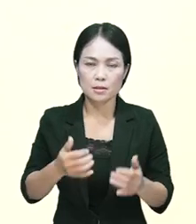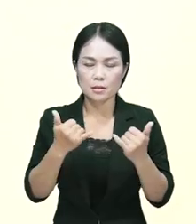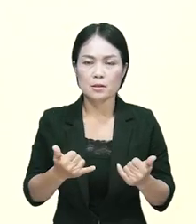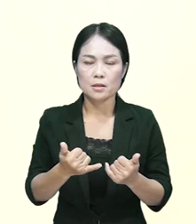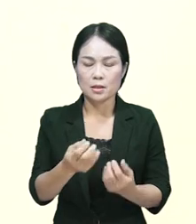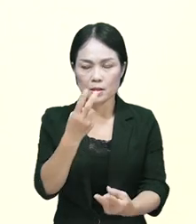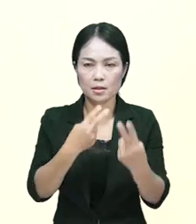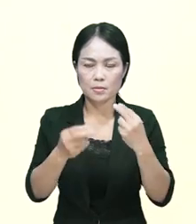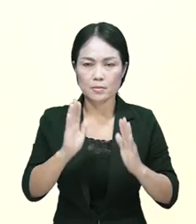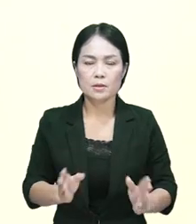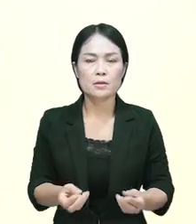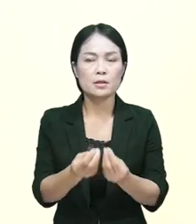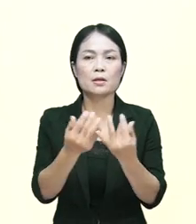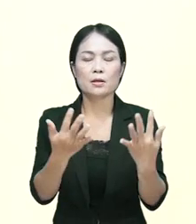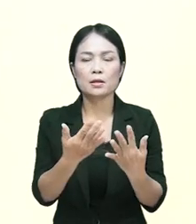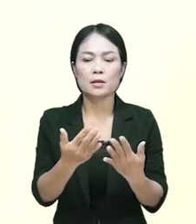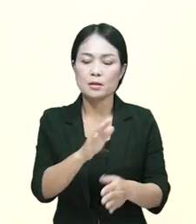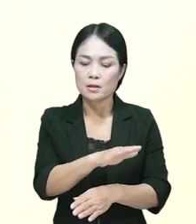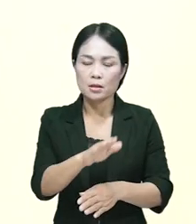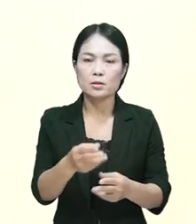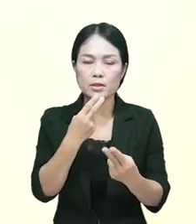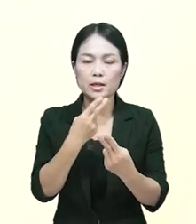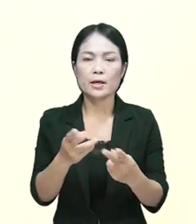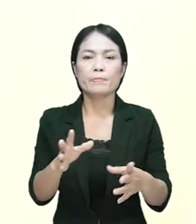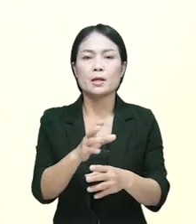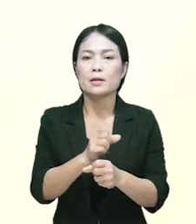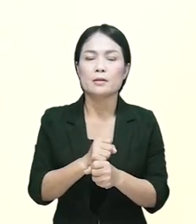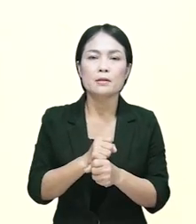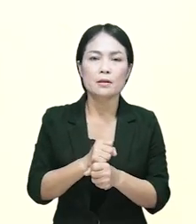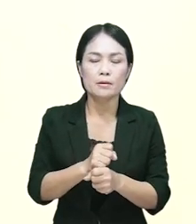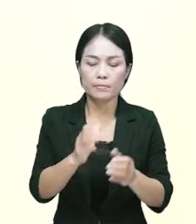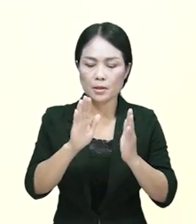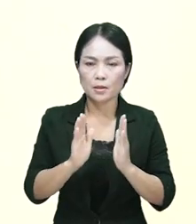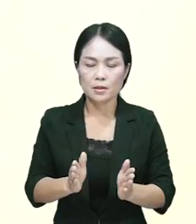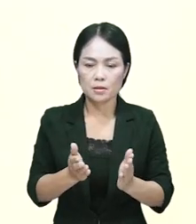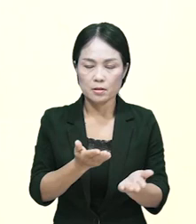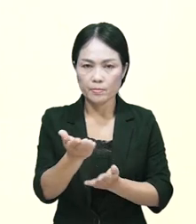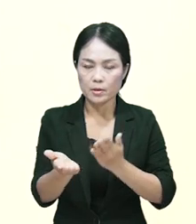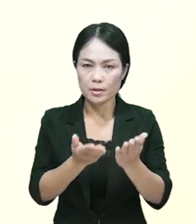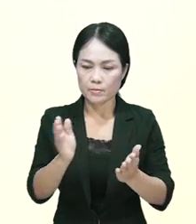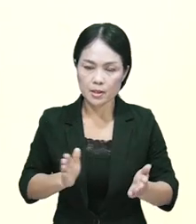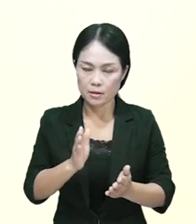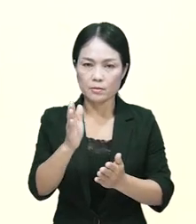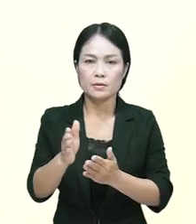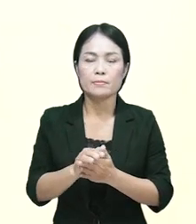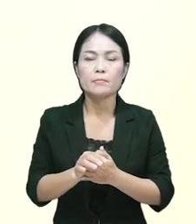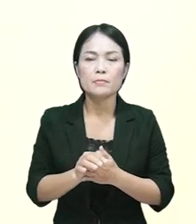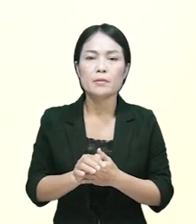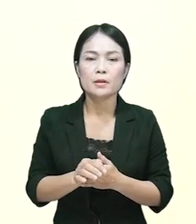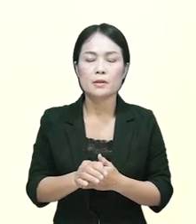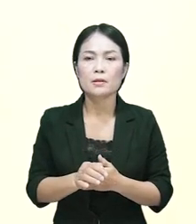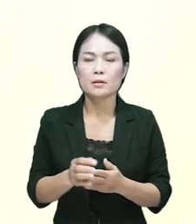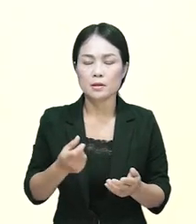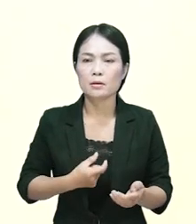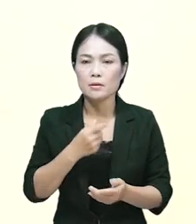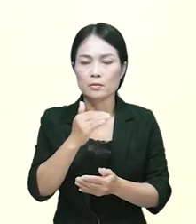ននេះមានភ្ញៀវច្រើនអញ្ចឹងកូនឆ្លើយបានហើយដោយសារអ្នកបម្រើរហ័សរហួនអញ្ចឹងដោយសារ